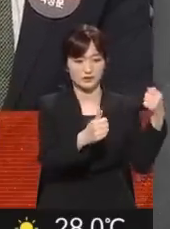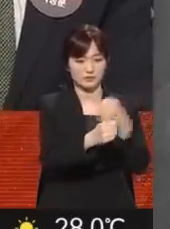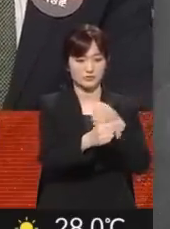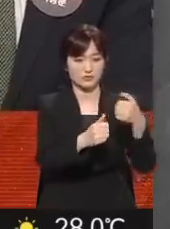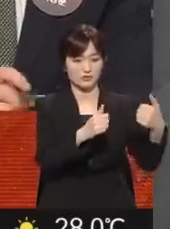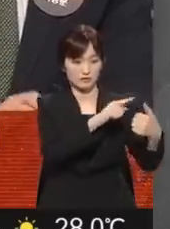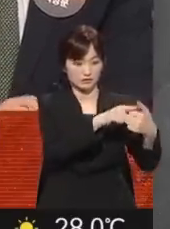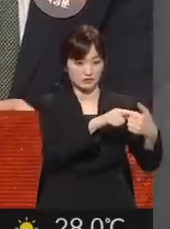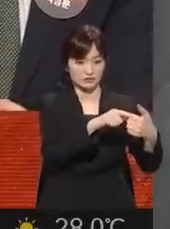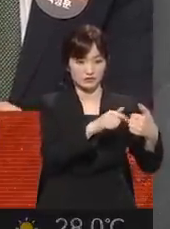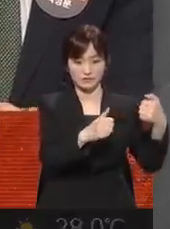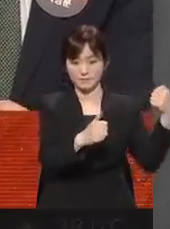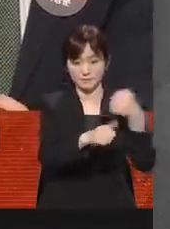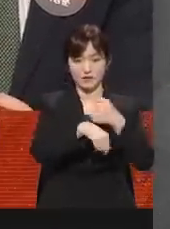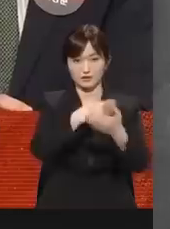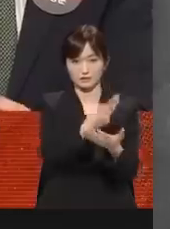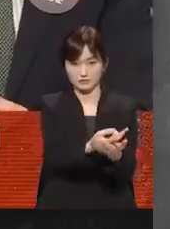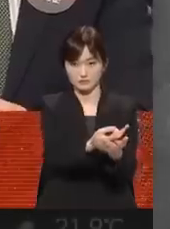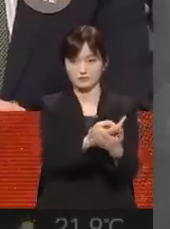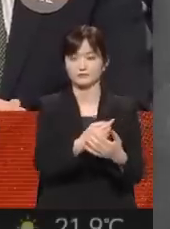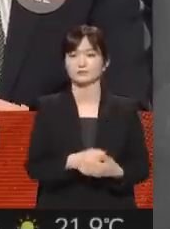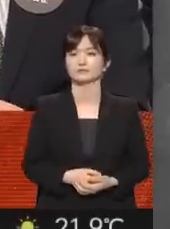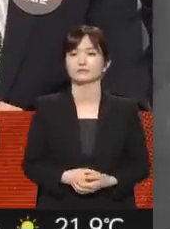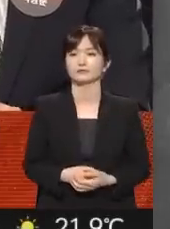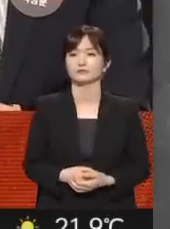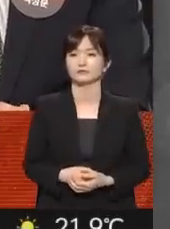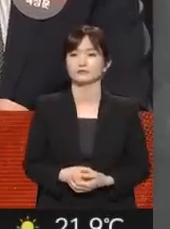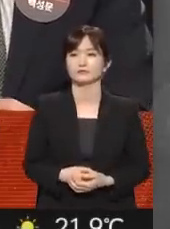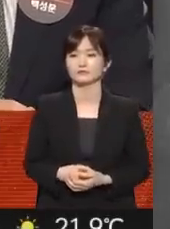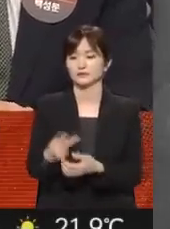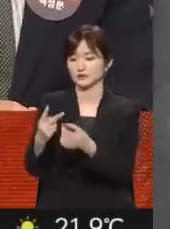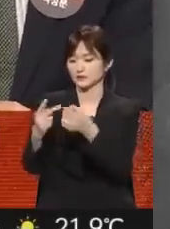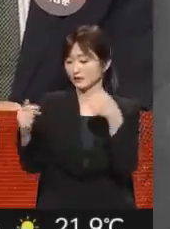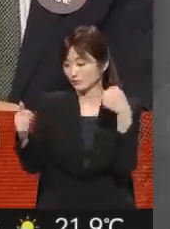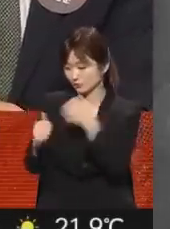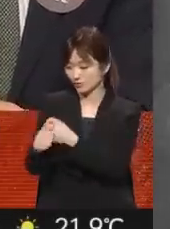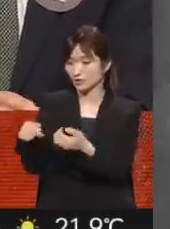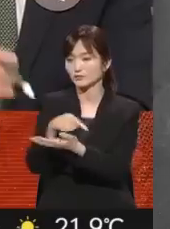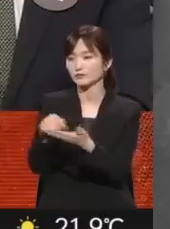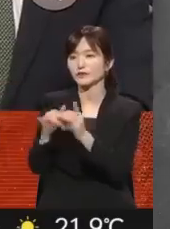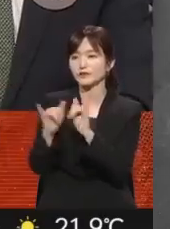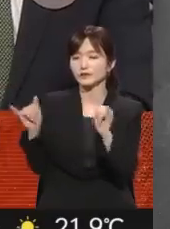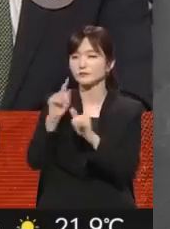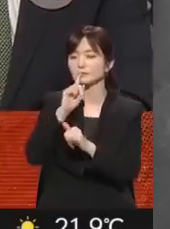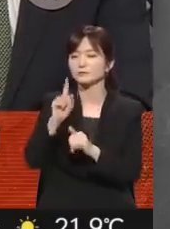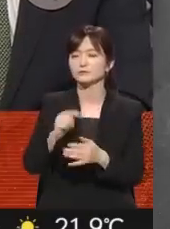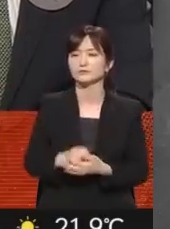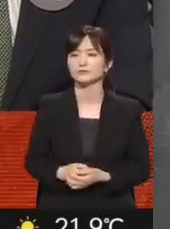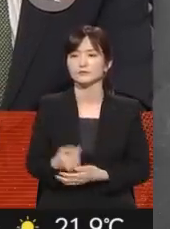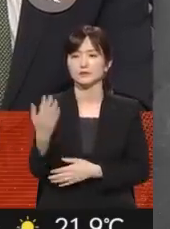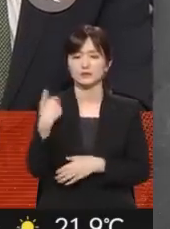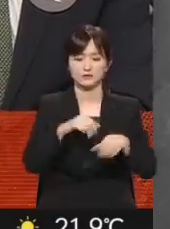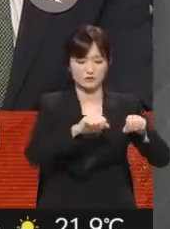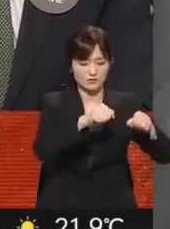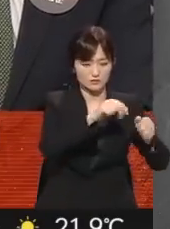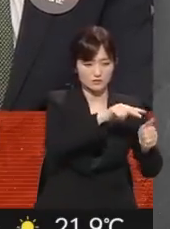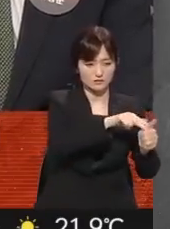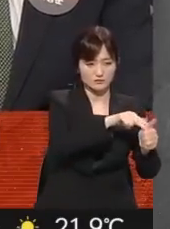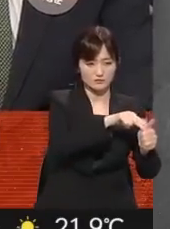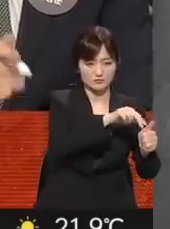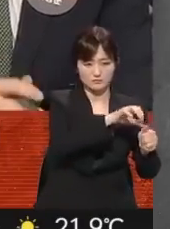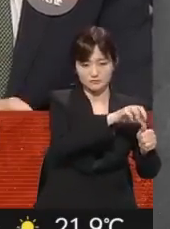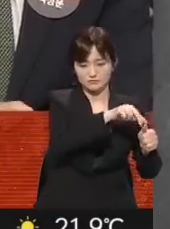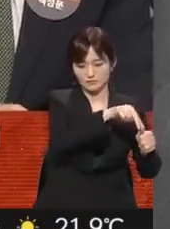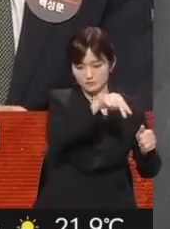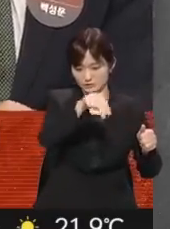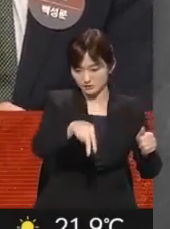2차 폭행 같은 경우는 이것도 역시 피해자 가족의 주장입니다만 그 아까 저 오토바이 내려서 막 머리를 계속